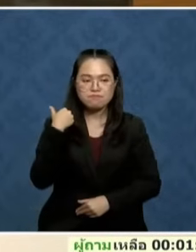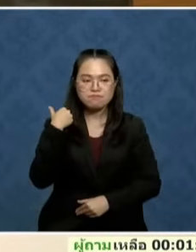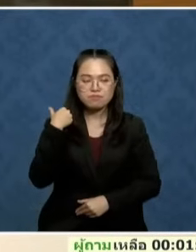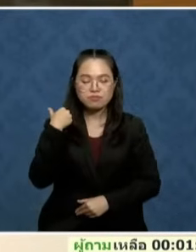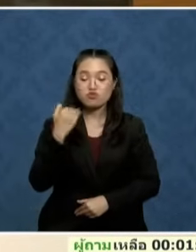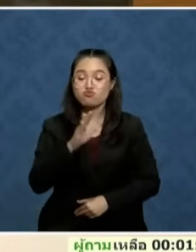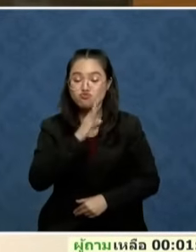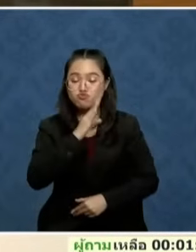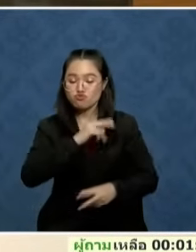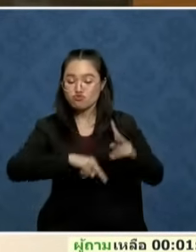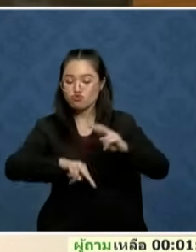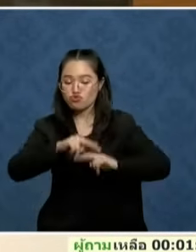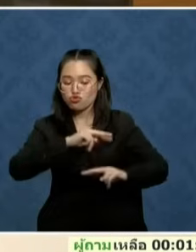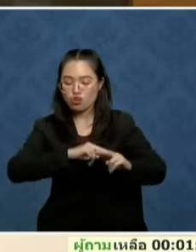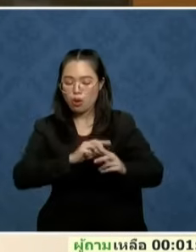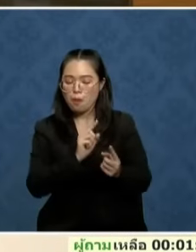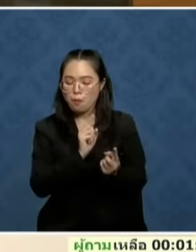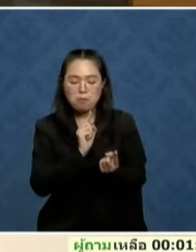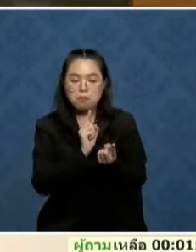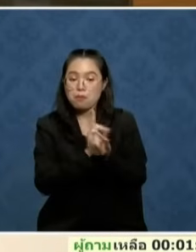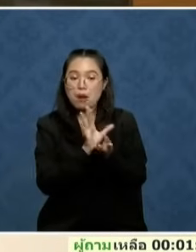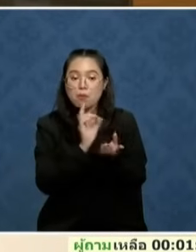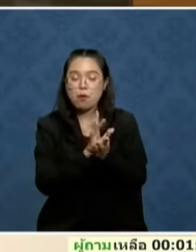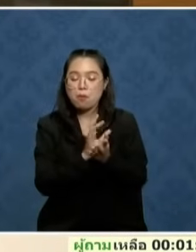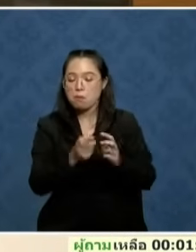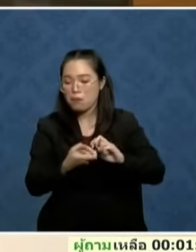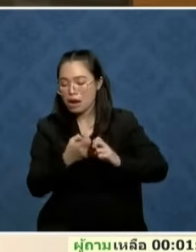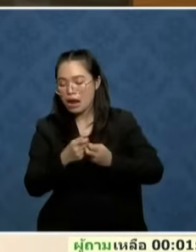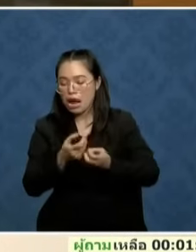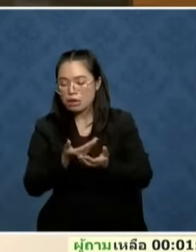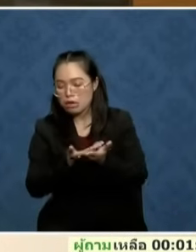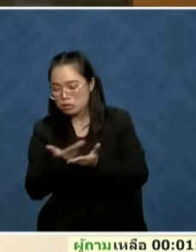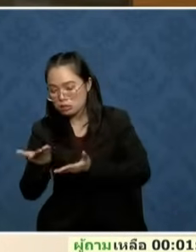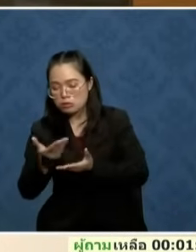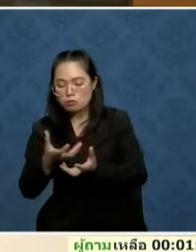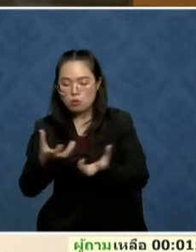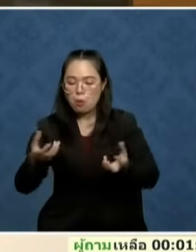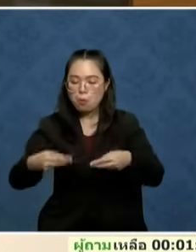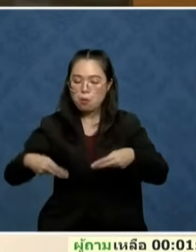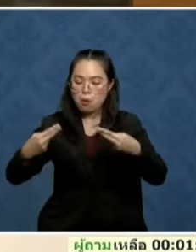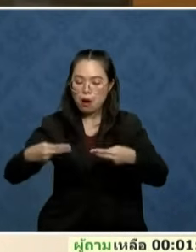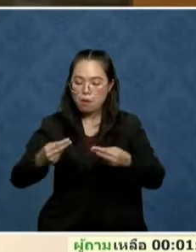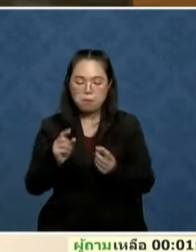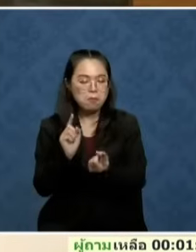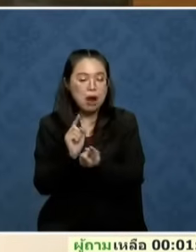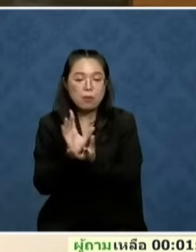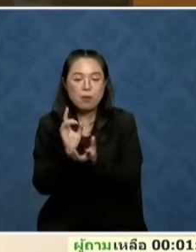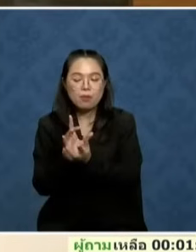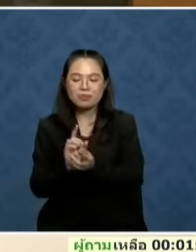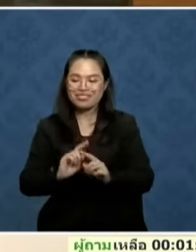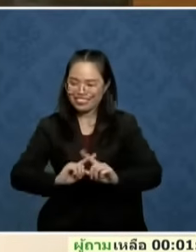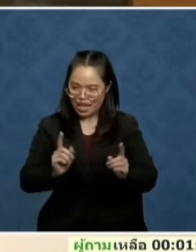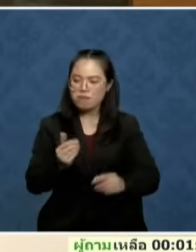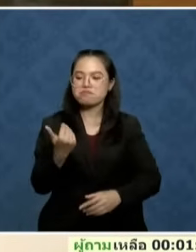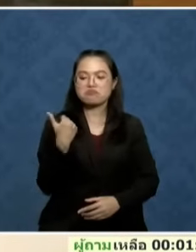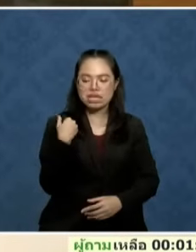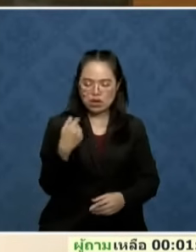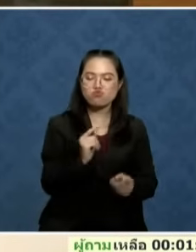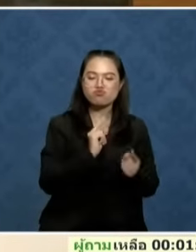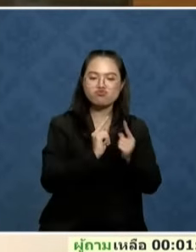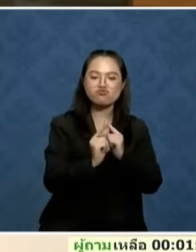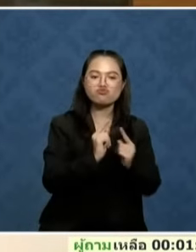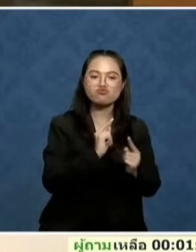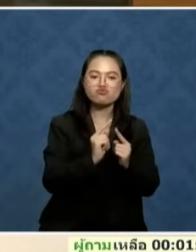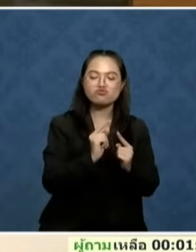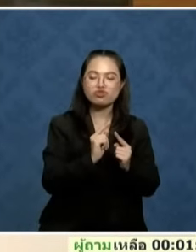แม้ตรวจสอบแล้วจะไม่พบธุรกรรมเกี่ยวกับการซื้อขายอาวุธแต่ก็น่าจะได้มาคุยกันด้วยว่า